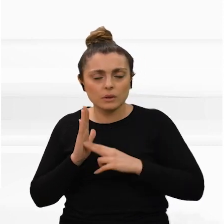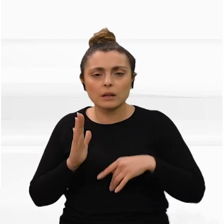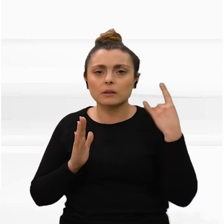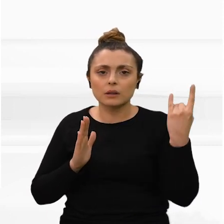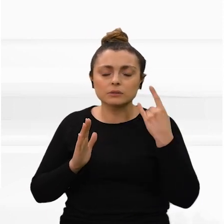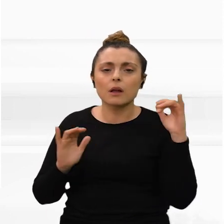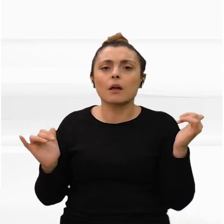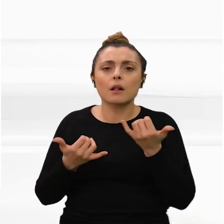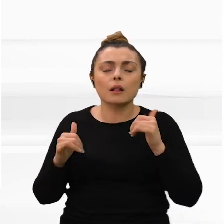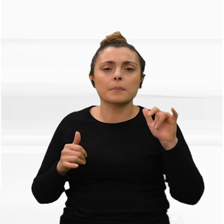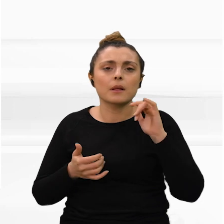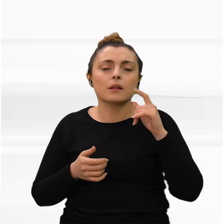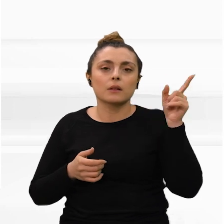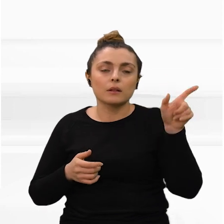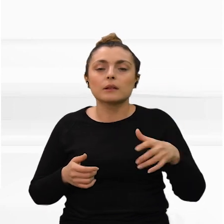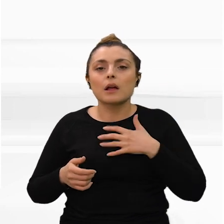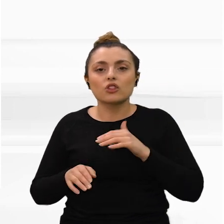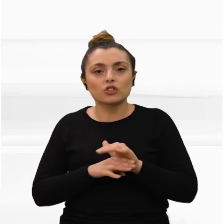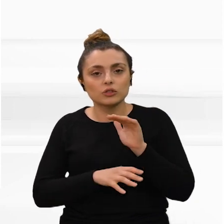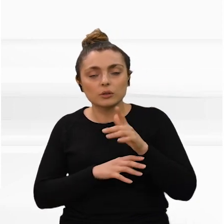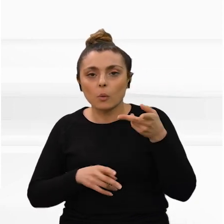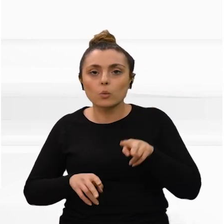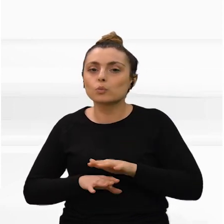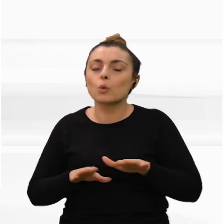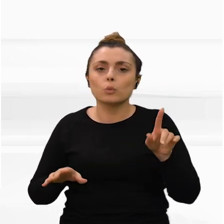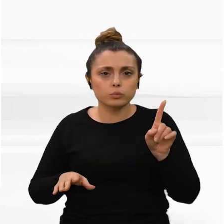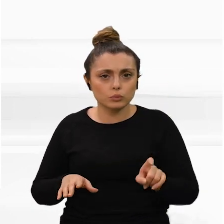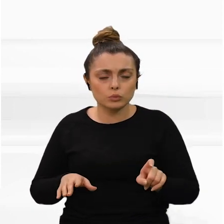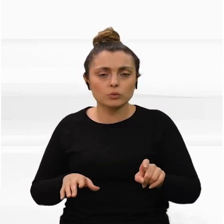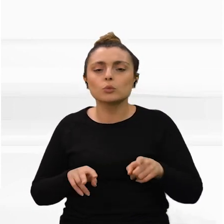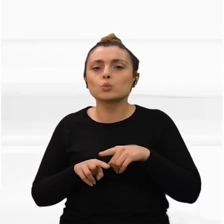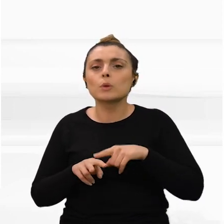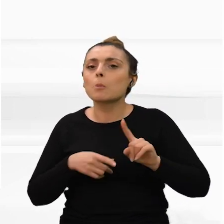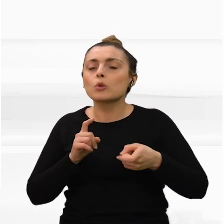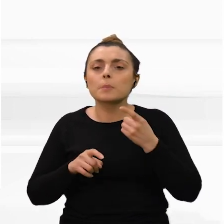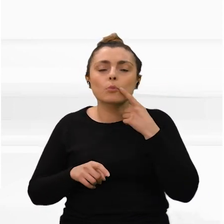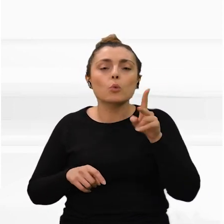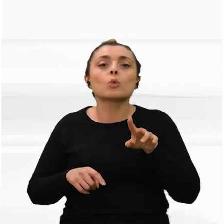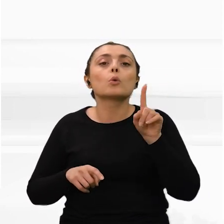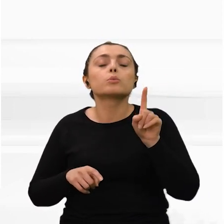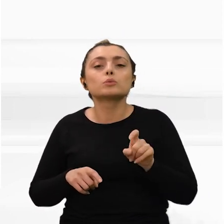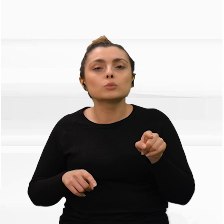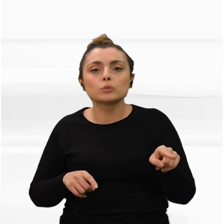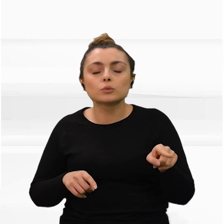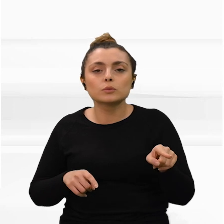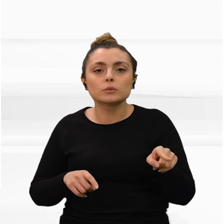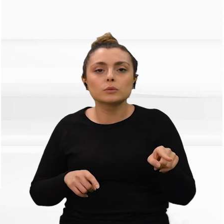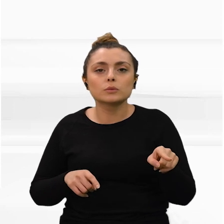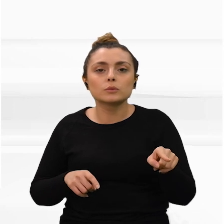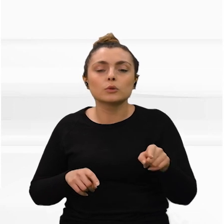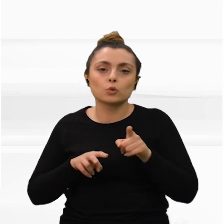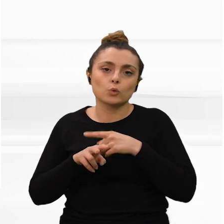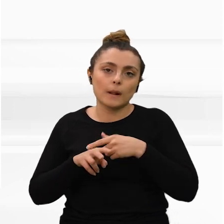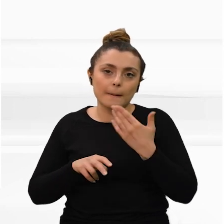okuyan gezen eğlenen bir Aydın kendini yaşarken öldürmüyor mu hemen yüklemenizi bulalım öldürmüyor mu